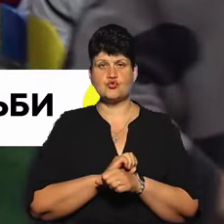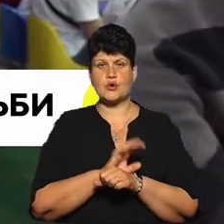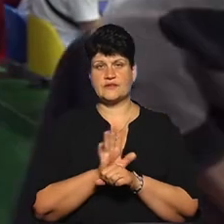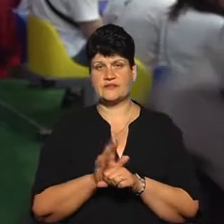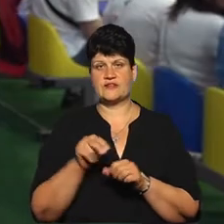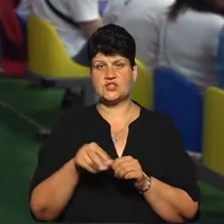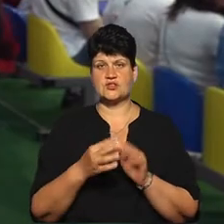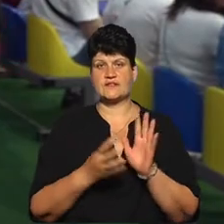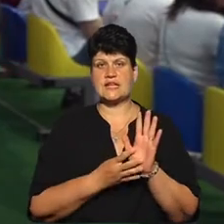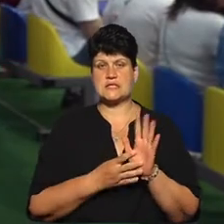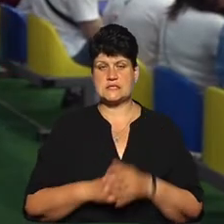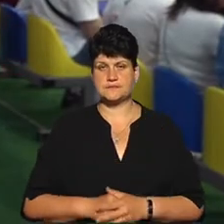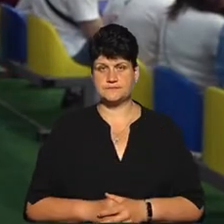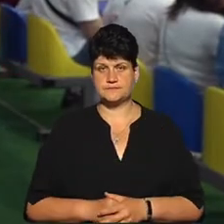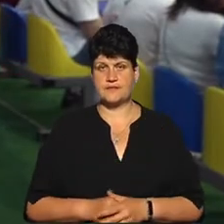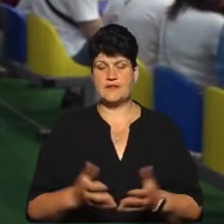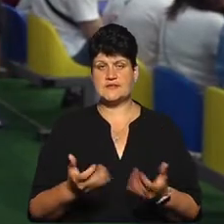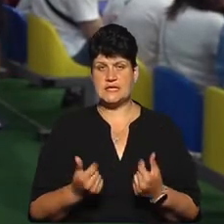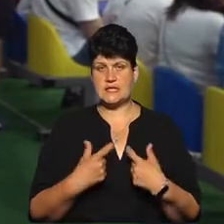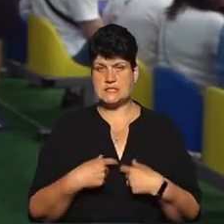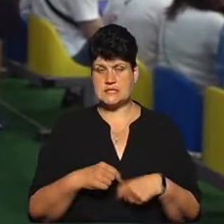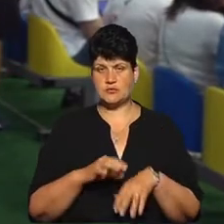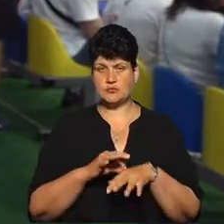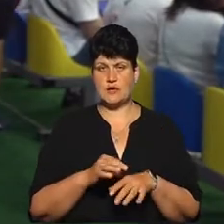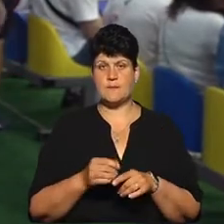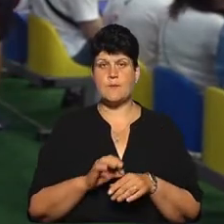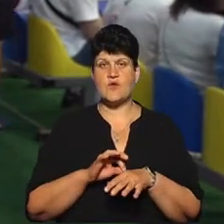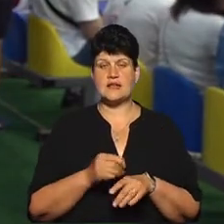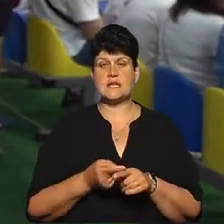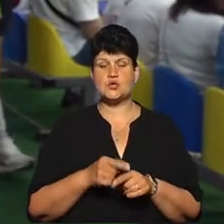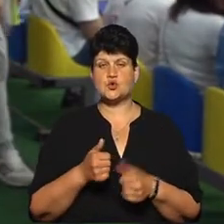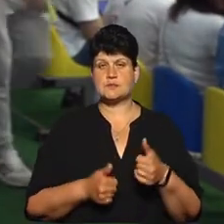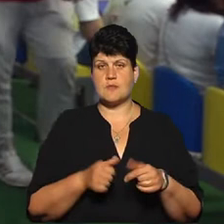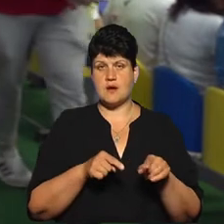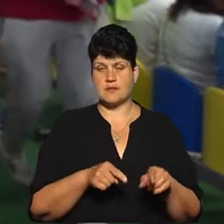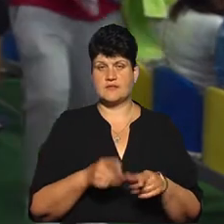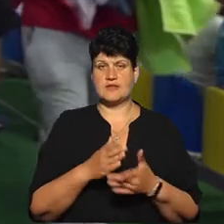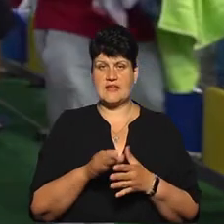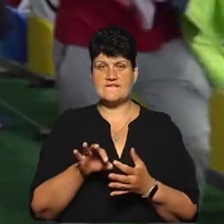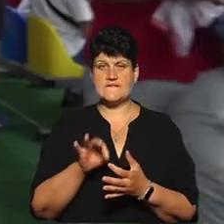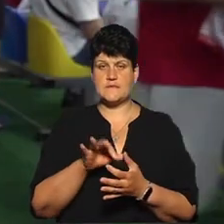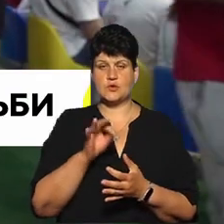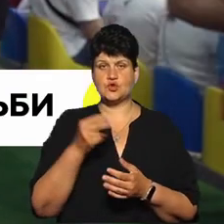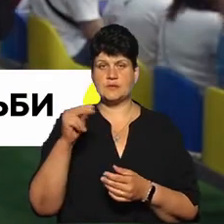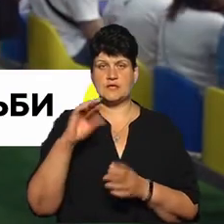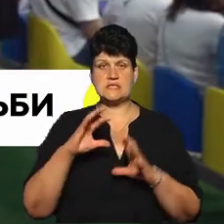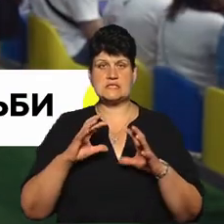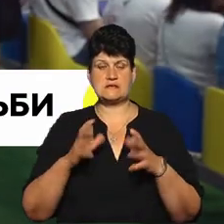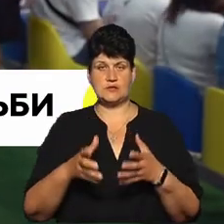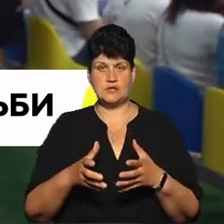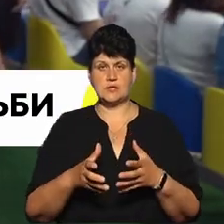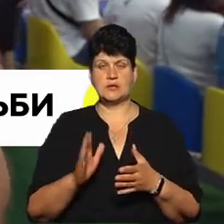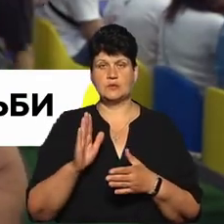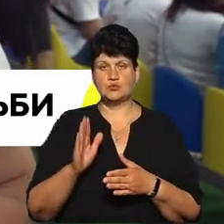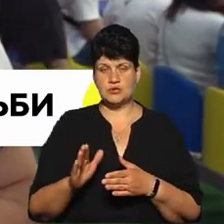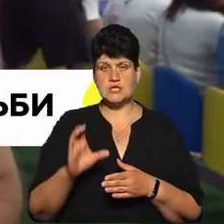COVID-19. Взяли на себе відповідальність проведення цього змагання, тому що він є відбірковим до чемпіонату світу, який відбудеться в місті Софії